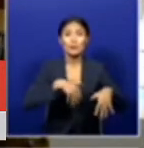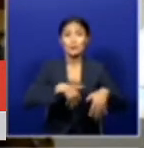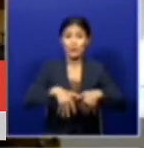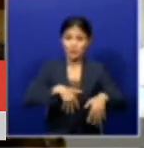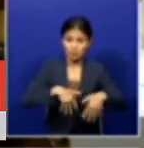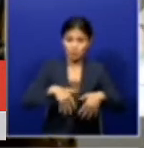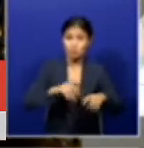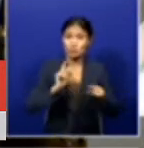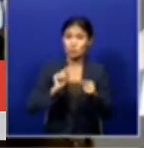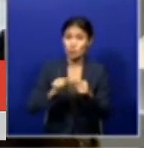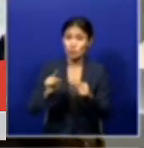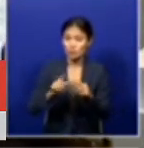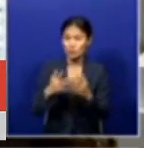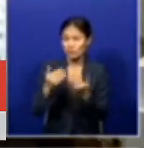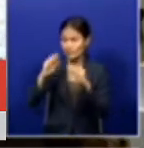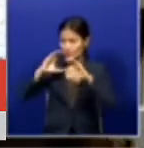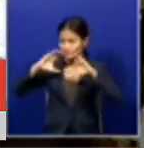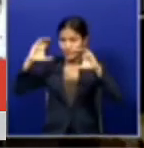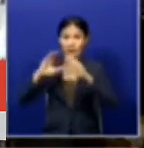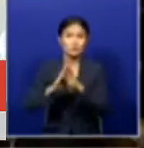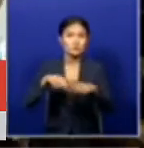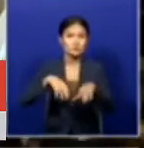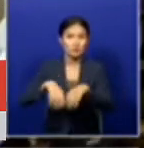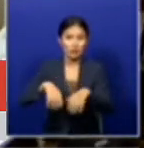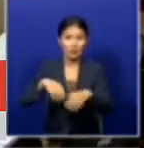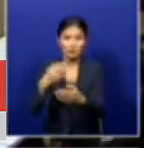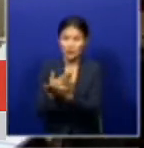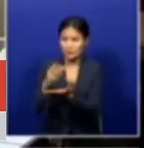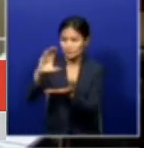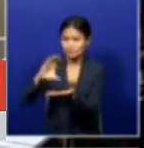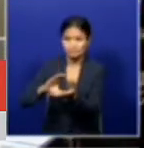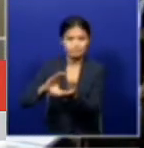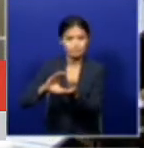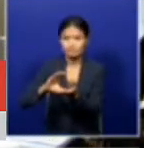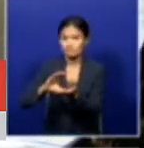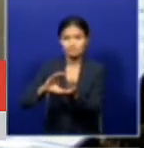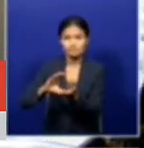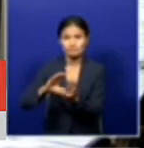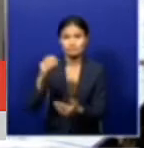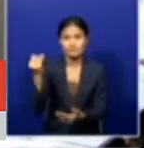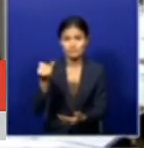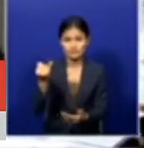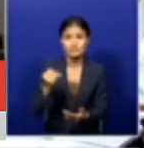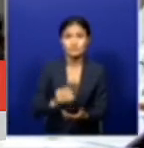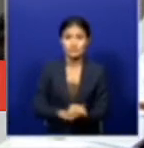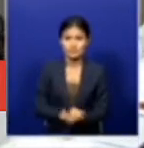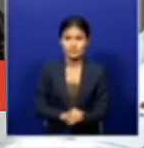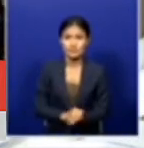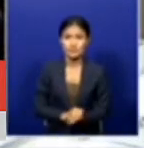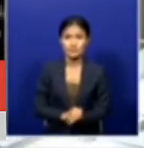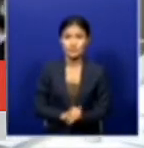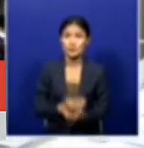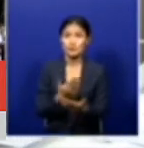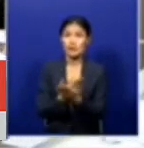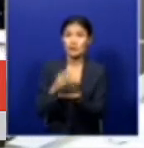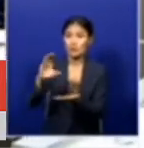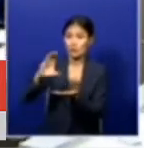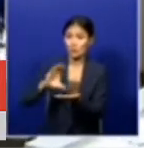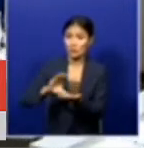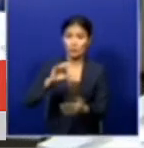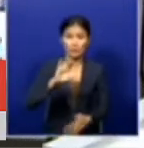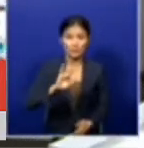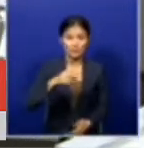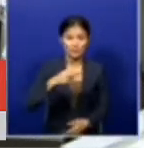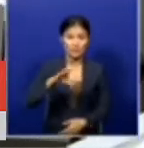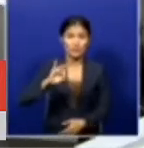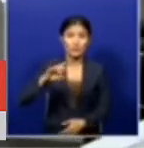บริหารจัดการการใช้งบประมาณท่านประธานที่เคารพครับงบประมาณจำนวน 88,000